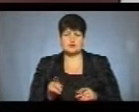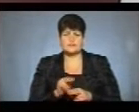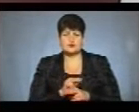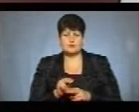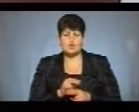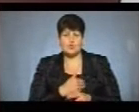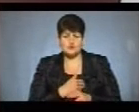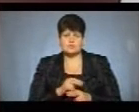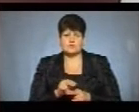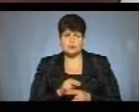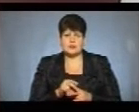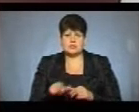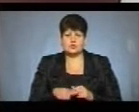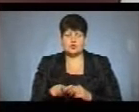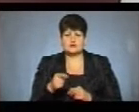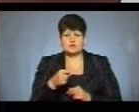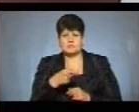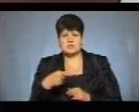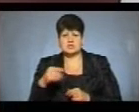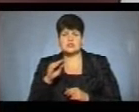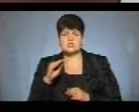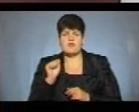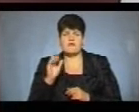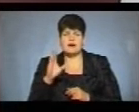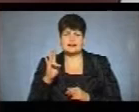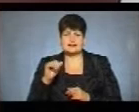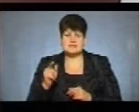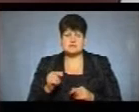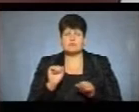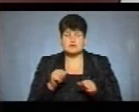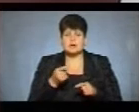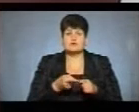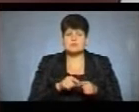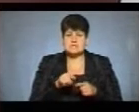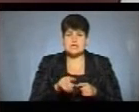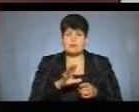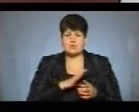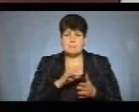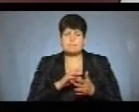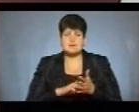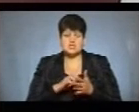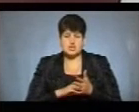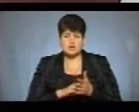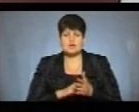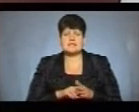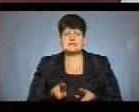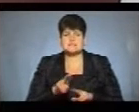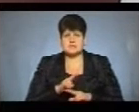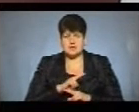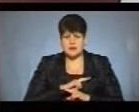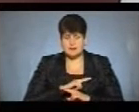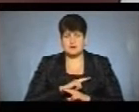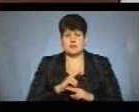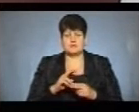відремонтували дорогу Тернопіль-Жванець. Ймовірно, ями на ній, каже Софія Магмед, стали причиною загибелі 15-річної дівчини із села Криве